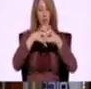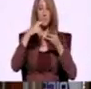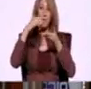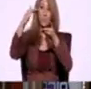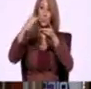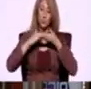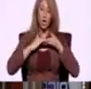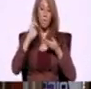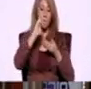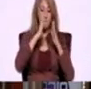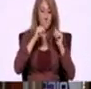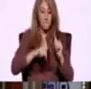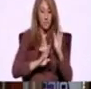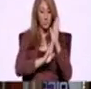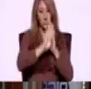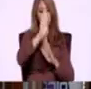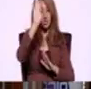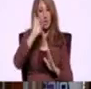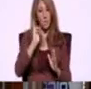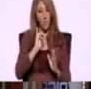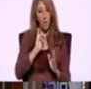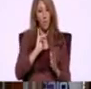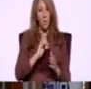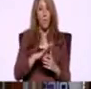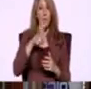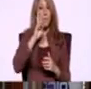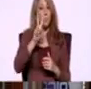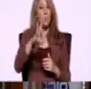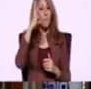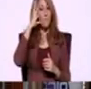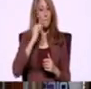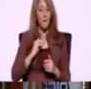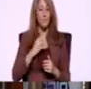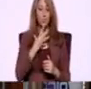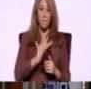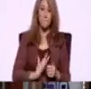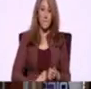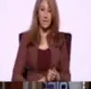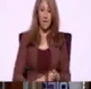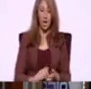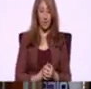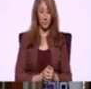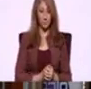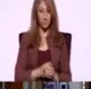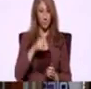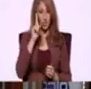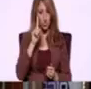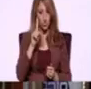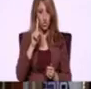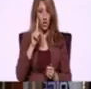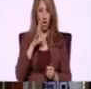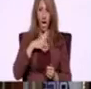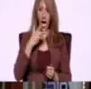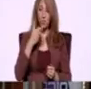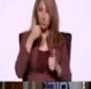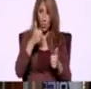علشان بلدنا، وانتم تكونوا ان شاء الله مبسوطين ومرتاحين. وعايز اقول لكم ان شاء الله ان كل واحد عاوز يعمل خير